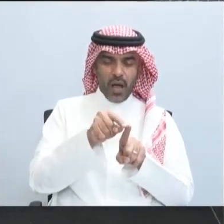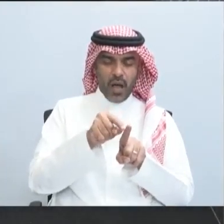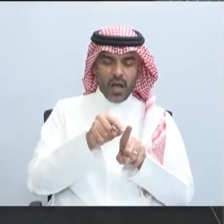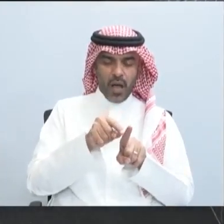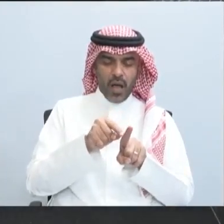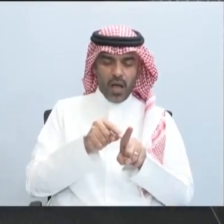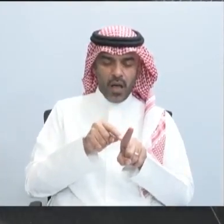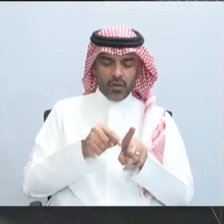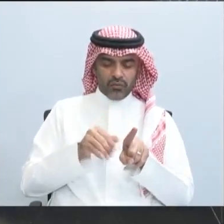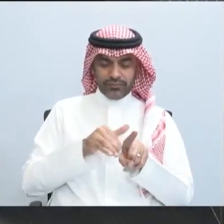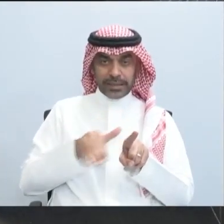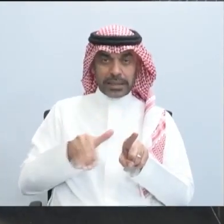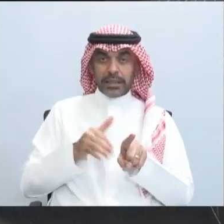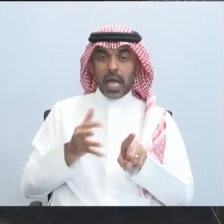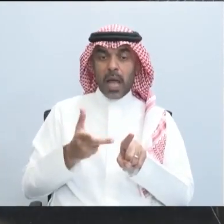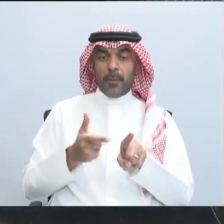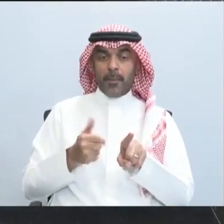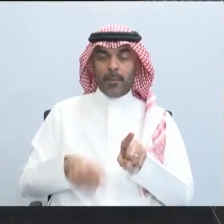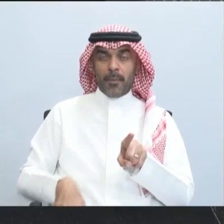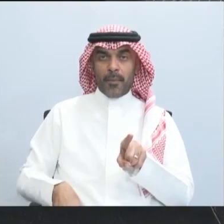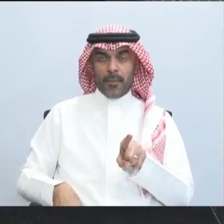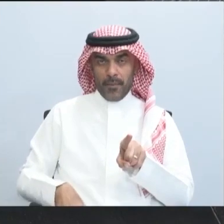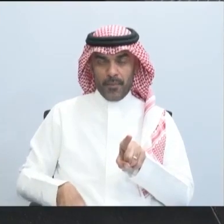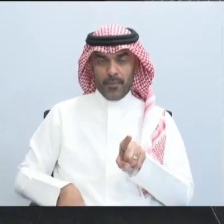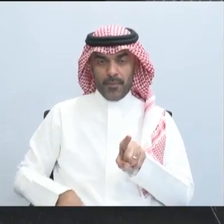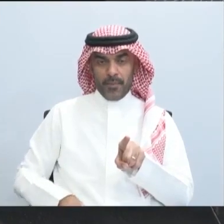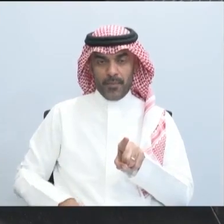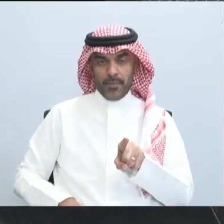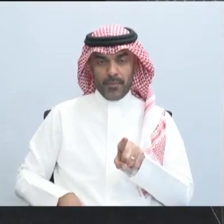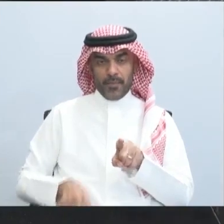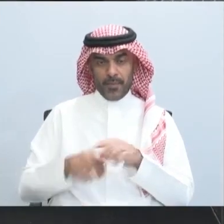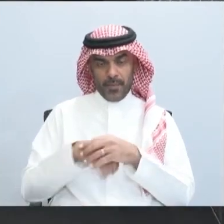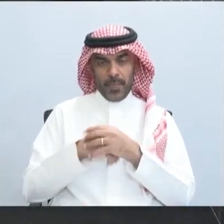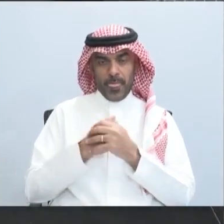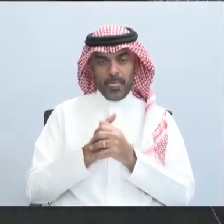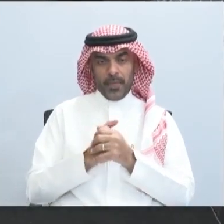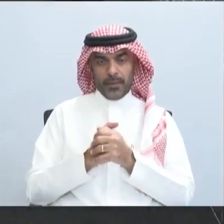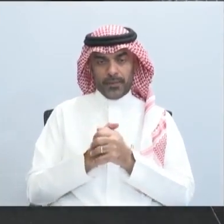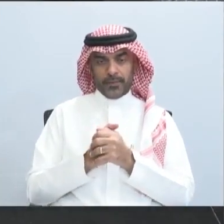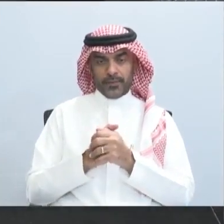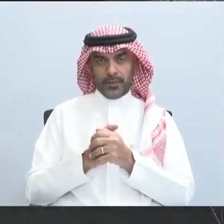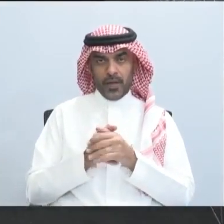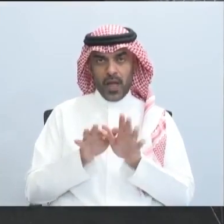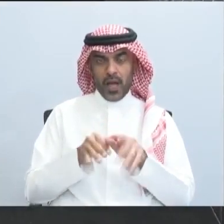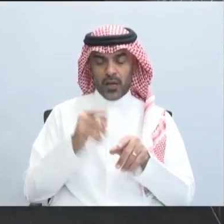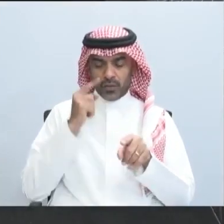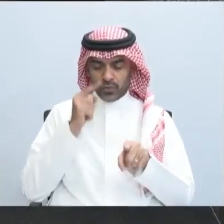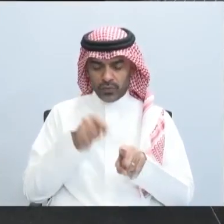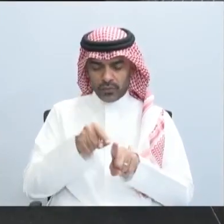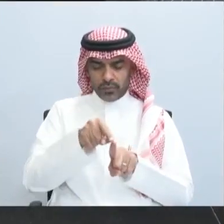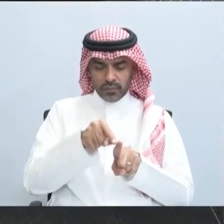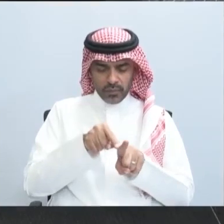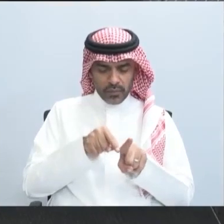ونصل الى نهايته نقرا القياسات لاننا علماء ونستخدم